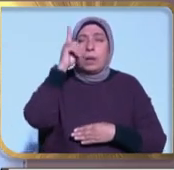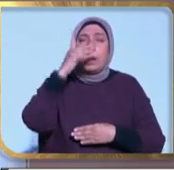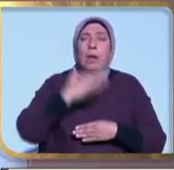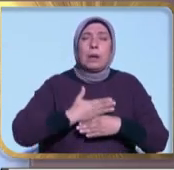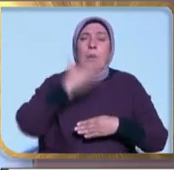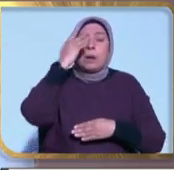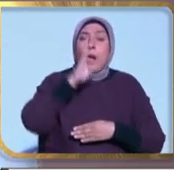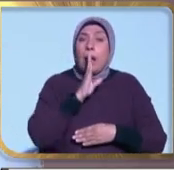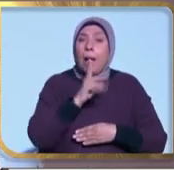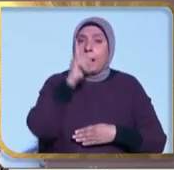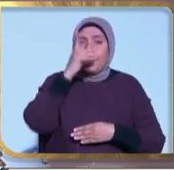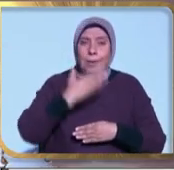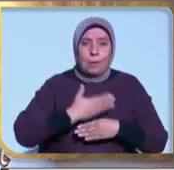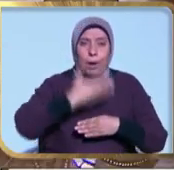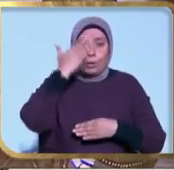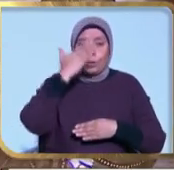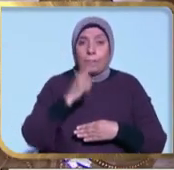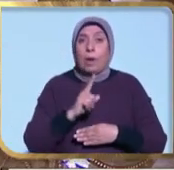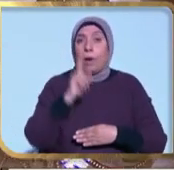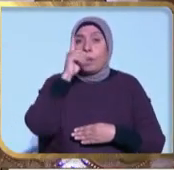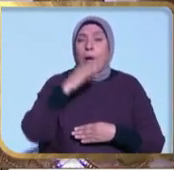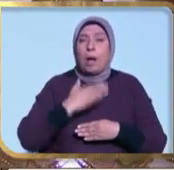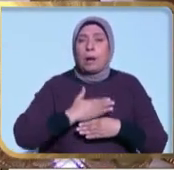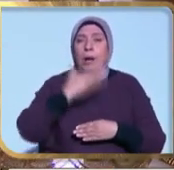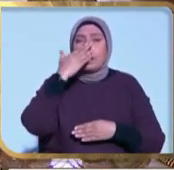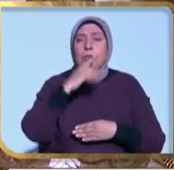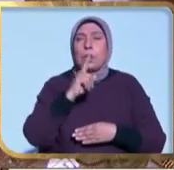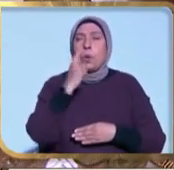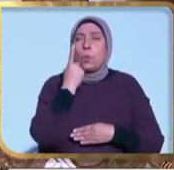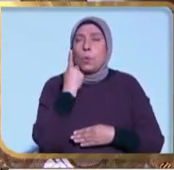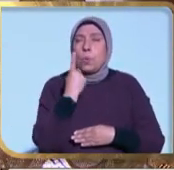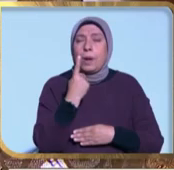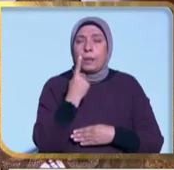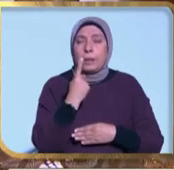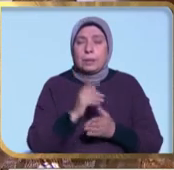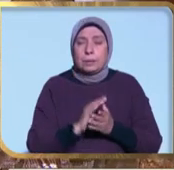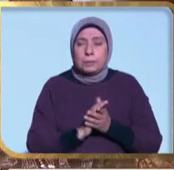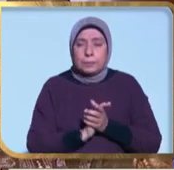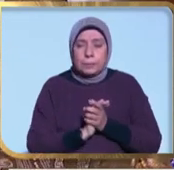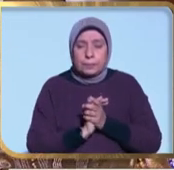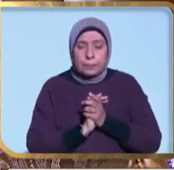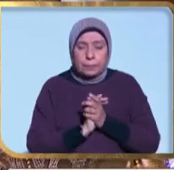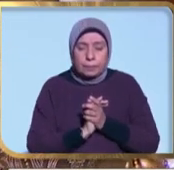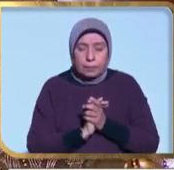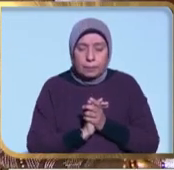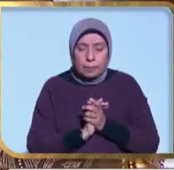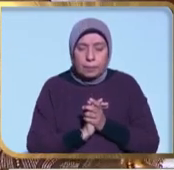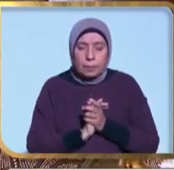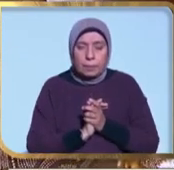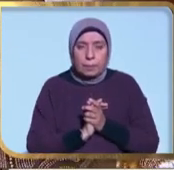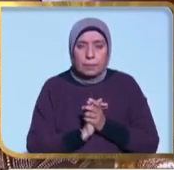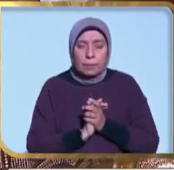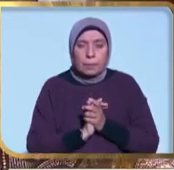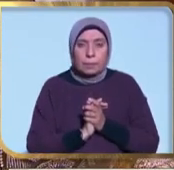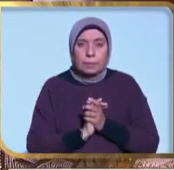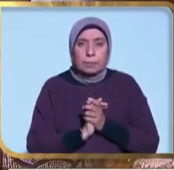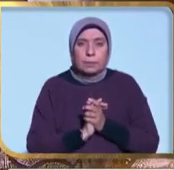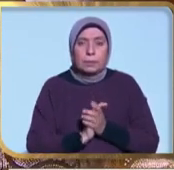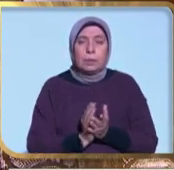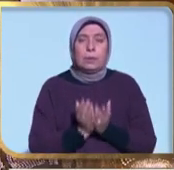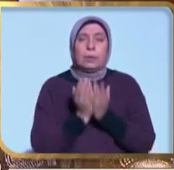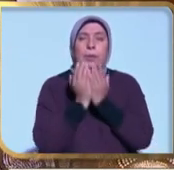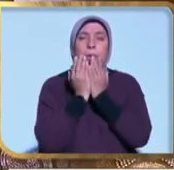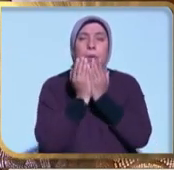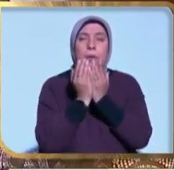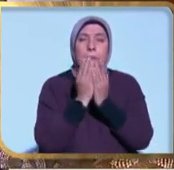لها من دون الله كاشفه اللهم بحق ليس لها من دون الله كاشفه اللهم